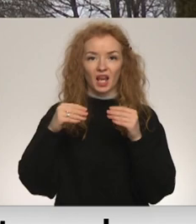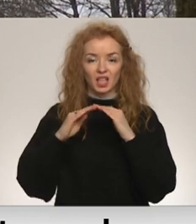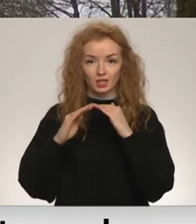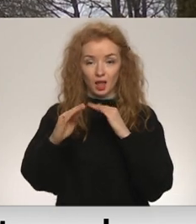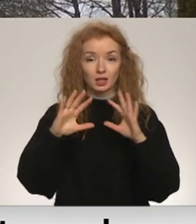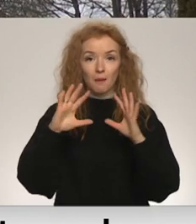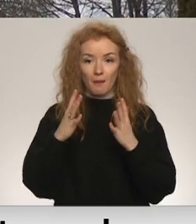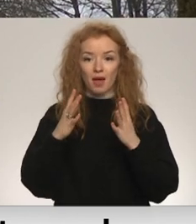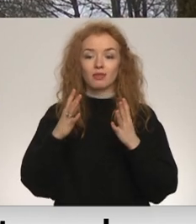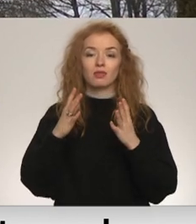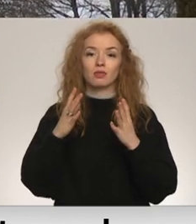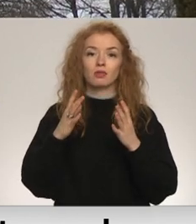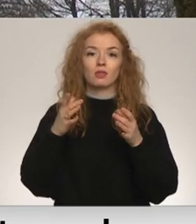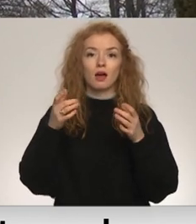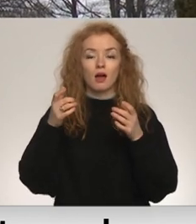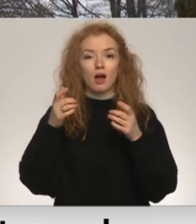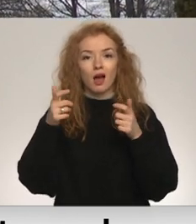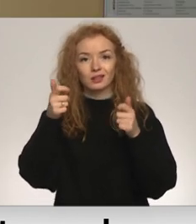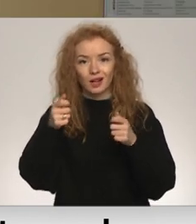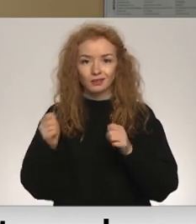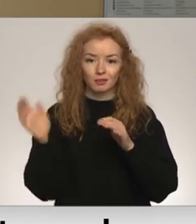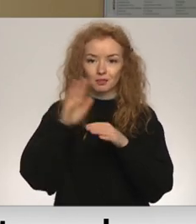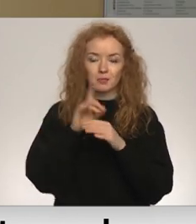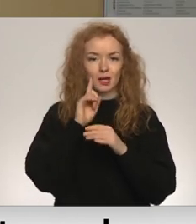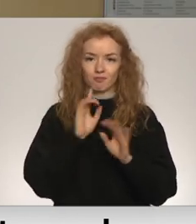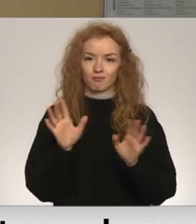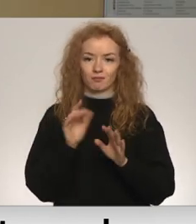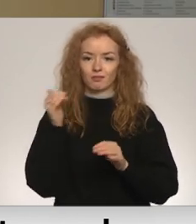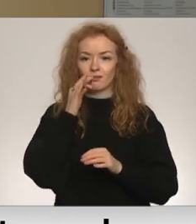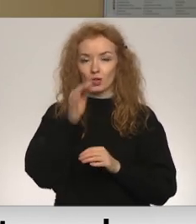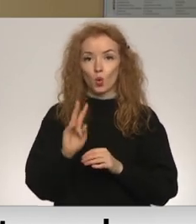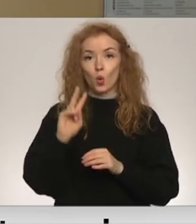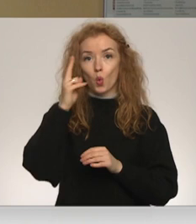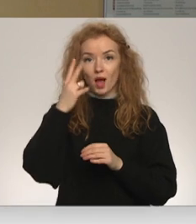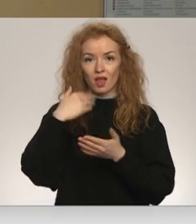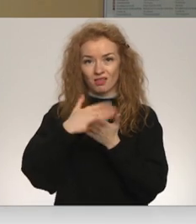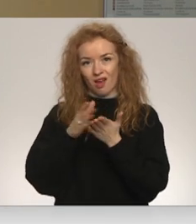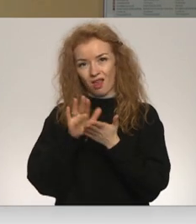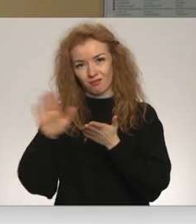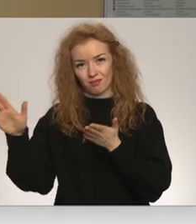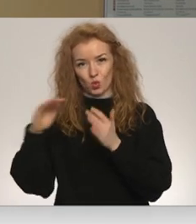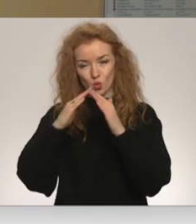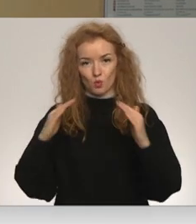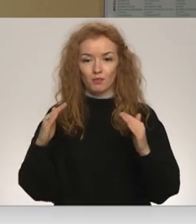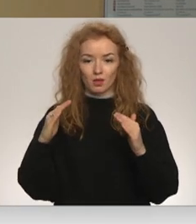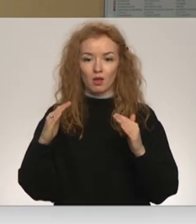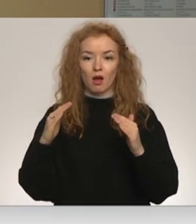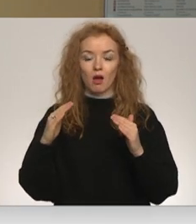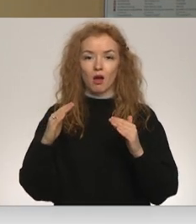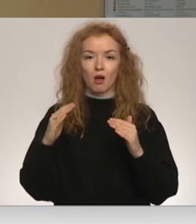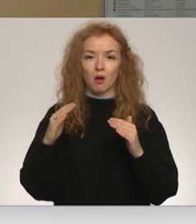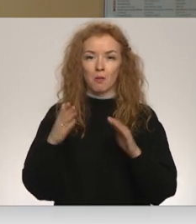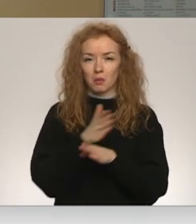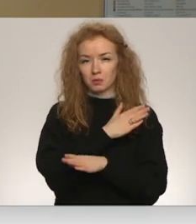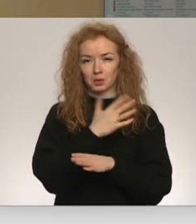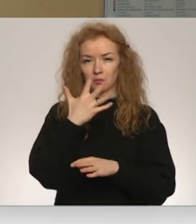ko nostiprināt šobrīd neesot iespējams. Cik es zinu, tā otra palikusī jumta daļa šobrīd ir tāda, kad viņa pirms